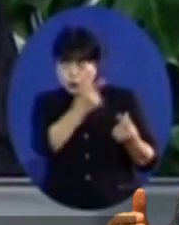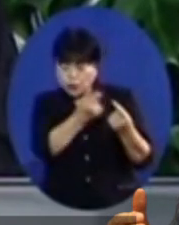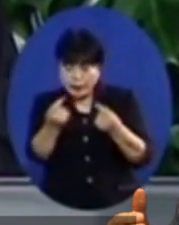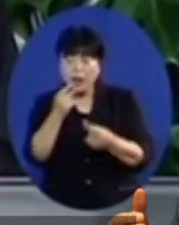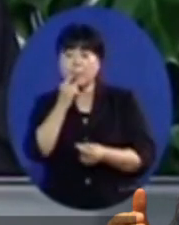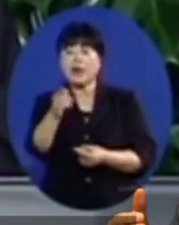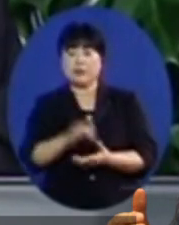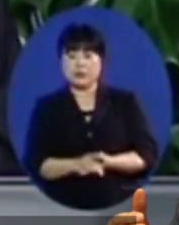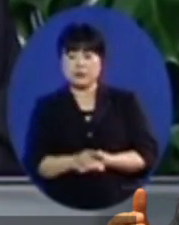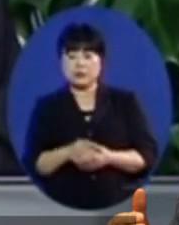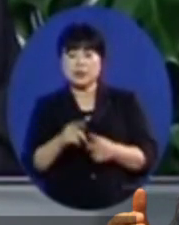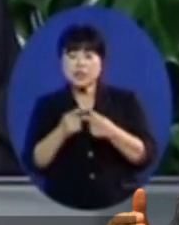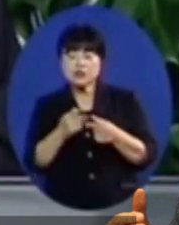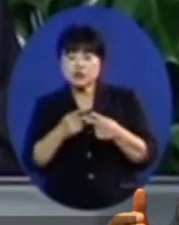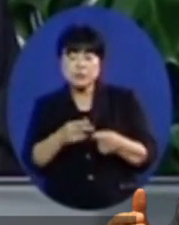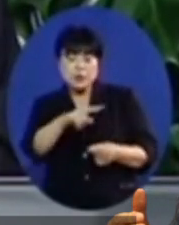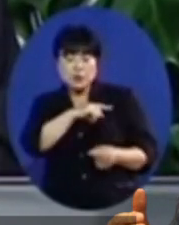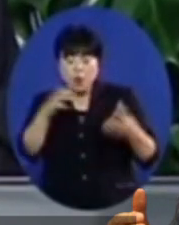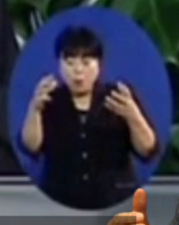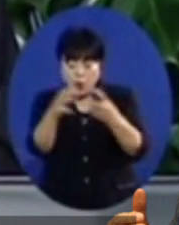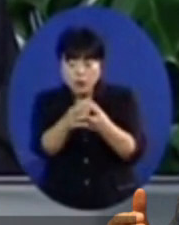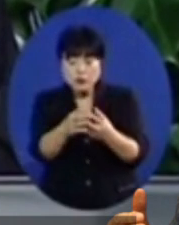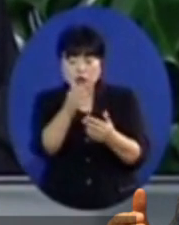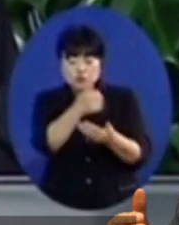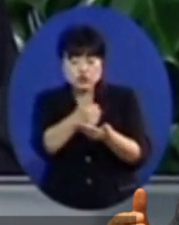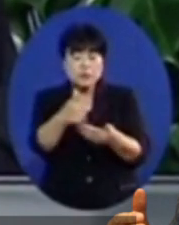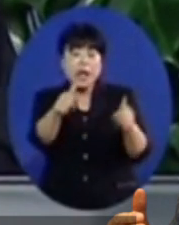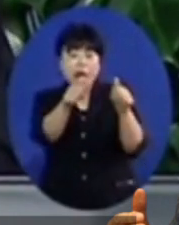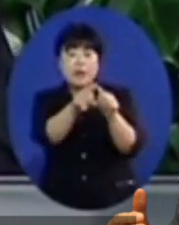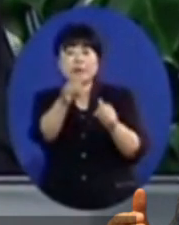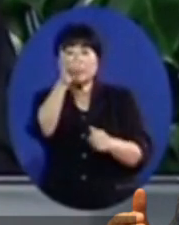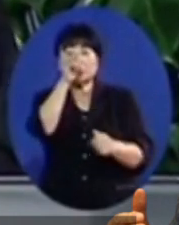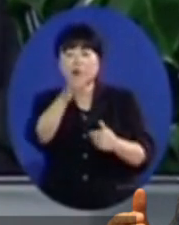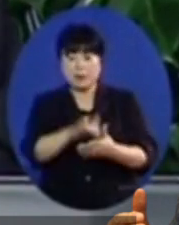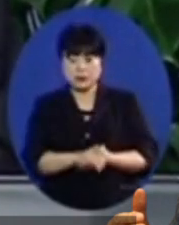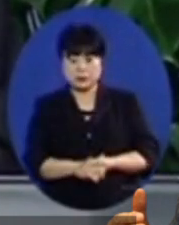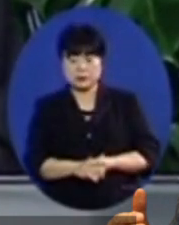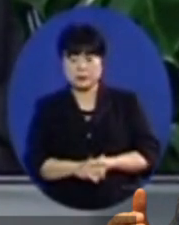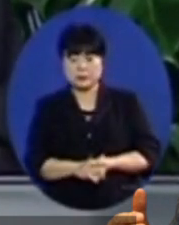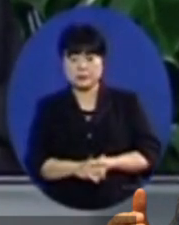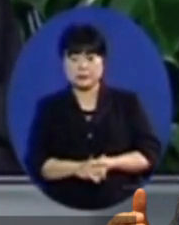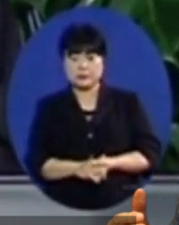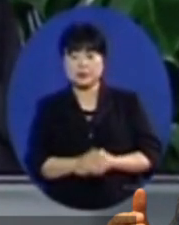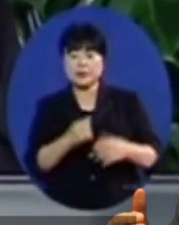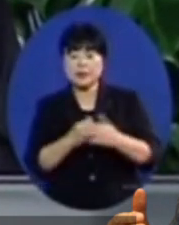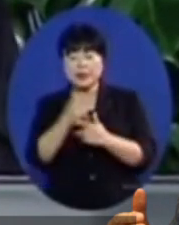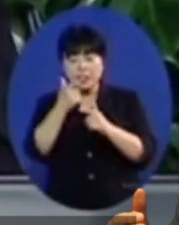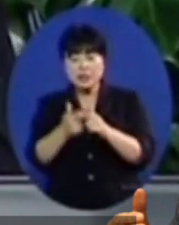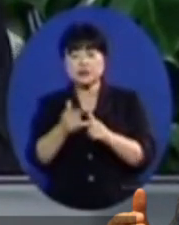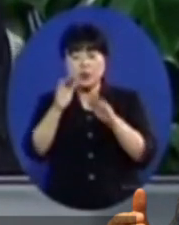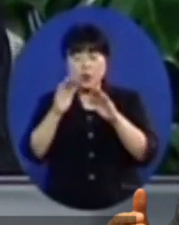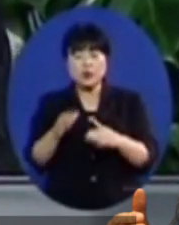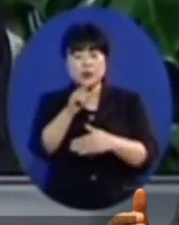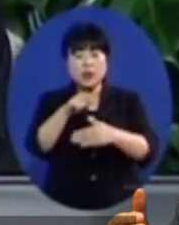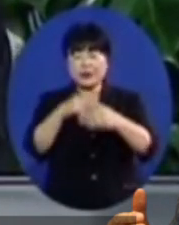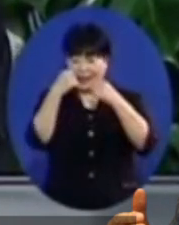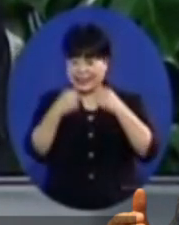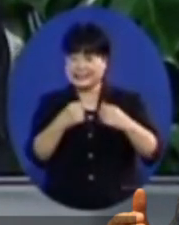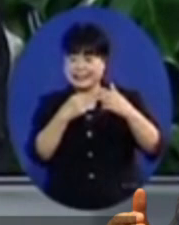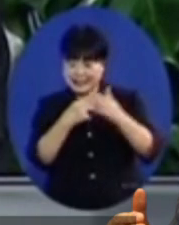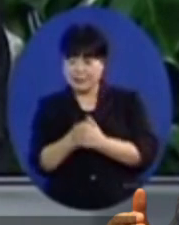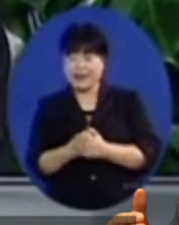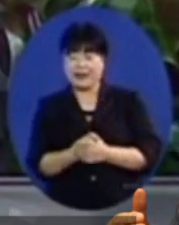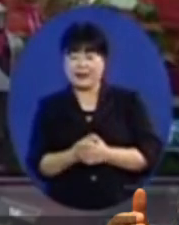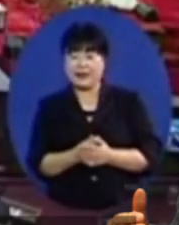동일하며 너희 두세 사람이 내 이름으로 모인 곳이든 나도 너희 가운데 있겠다고 말씀한 것이. 그러므로 예수님이 오늘 우리 가운데 계심으로